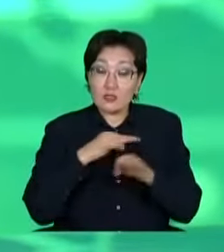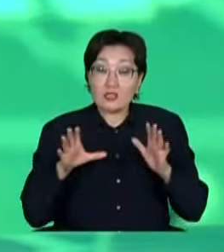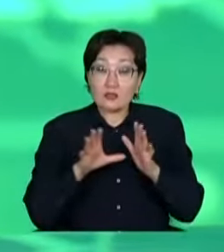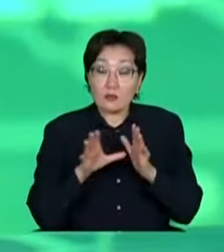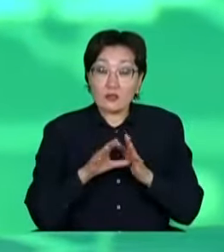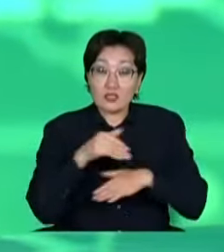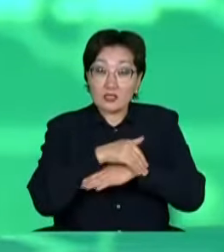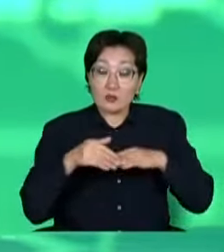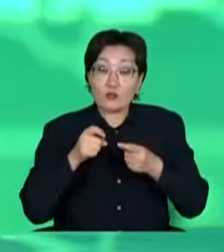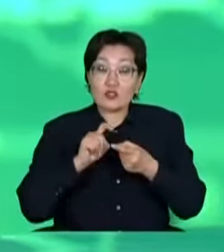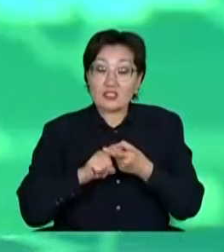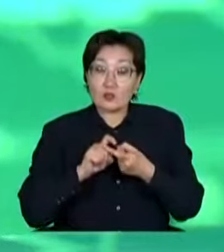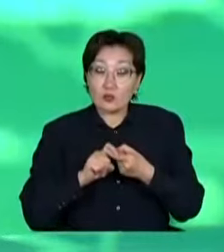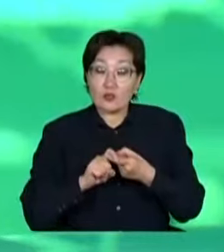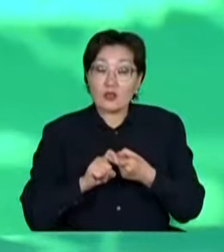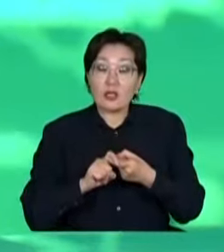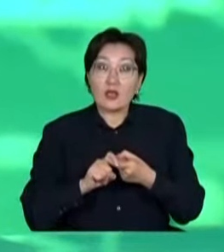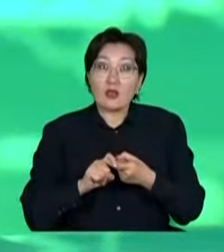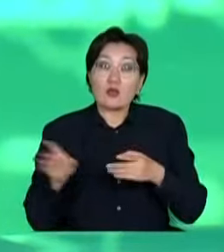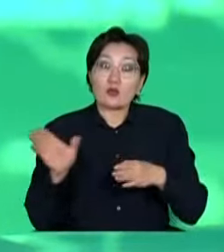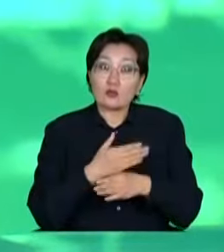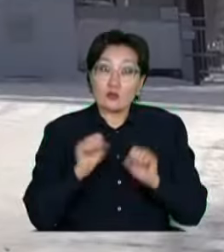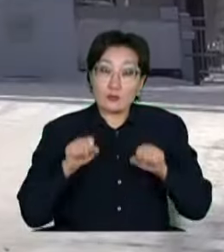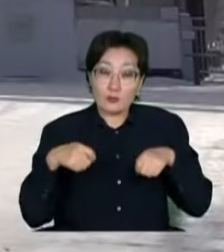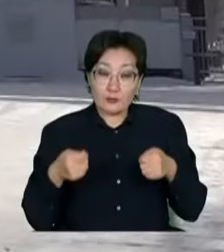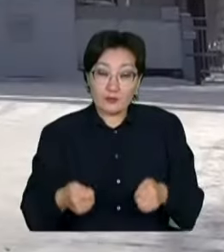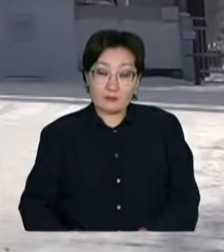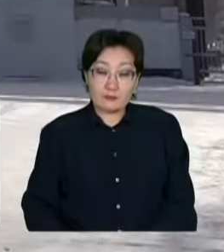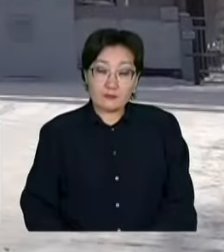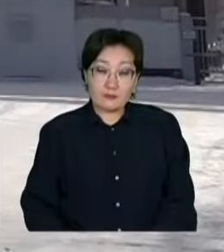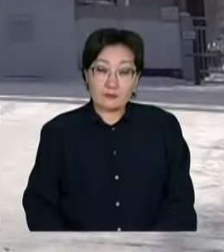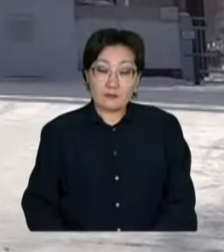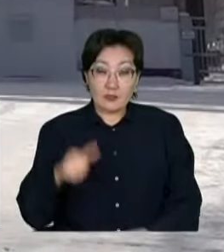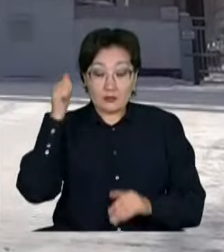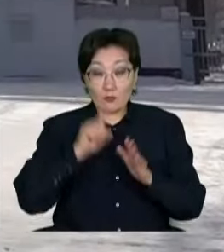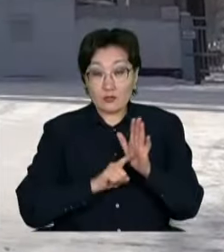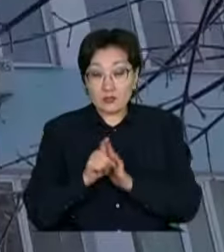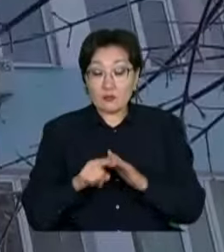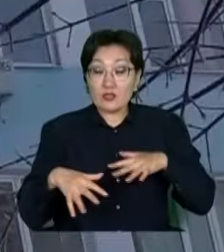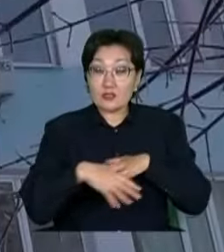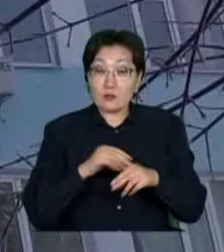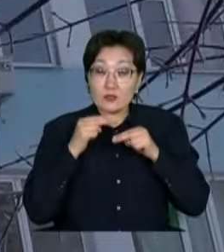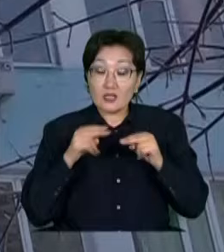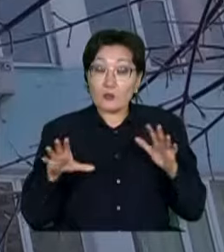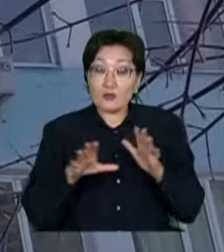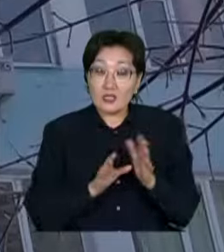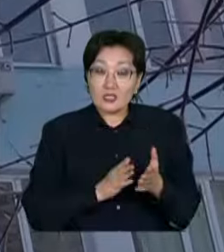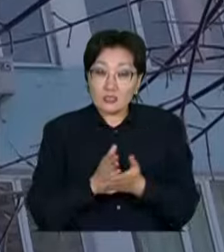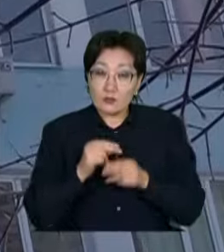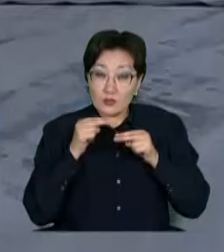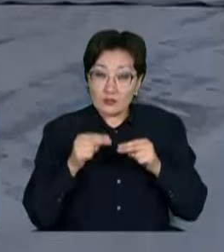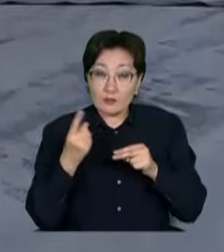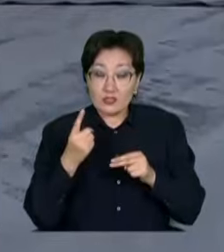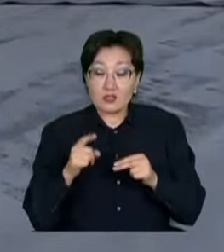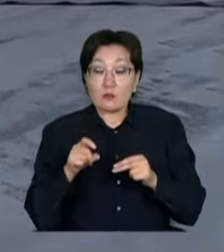энергияға сыртқы тәуелділіктен құтылуға мүмкіндік береді. Жыл басынан салысымен дүйімелдің назары энергетика саласына ауды. Бір